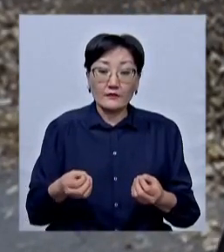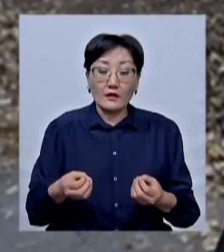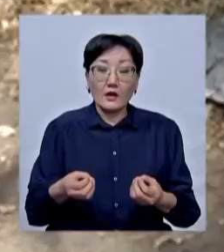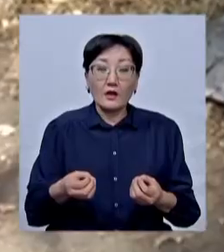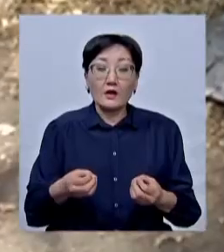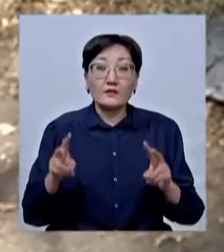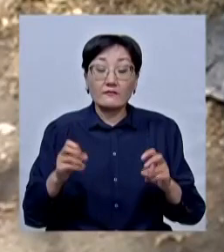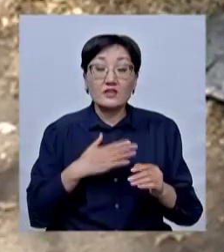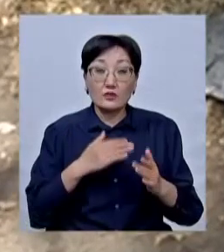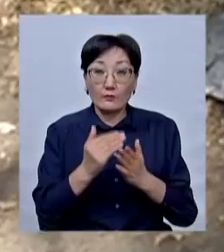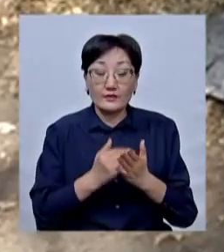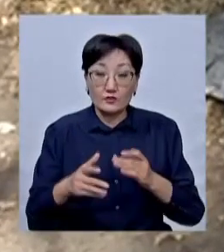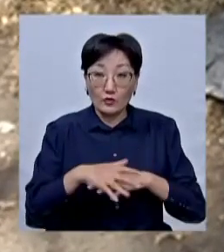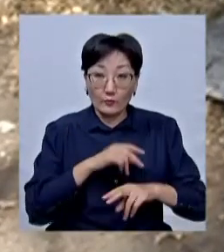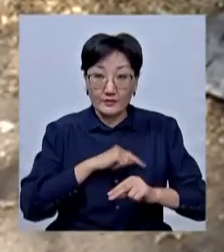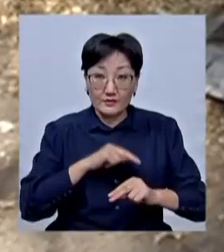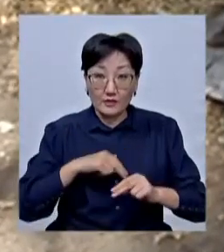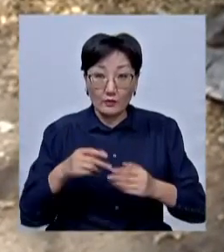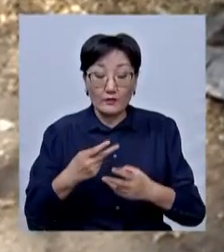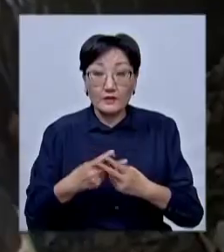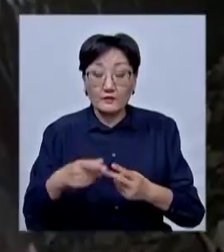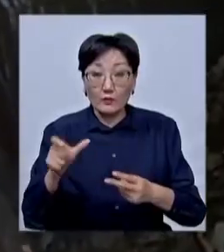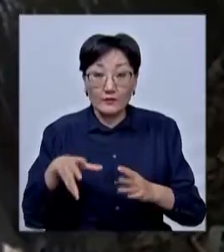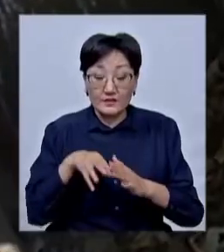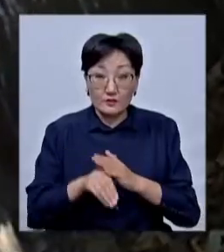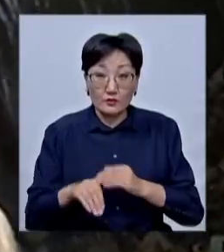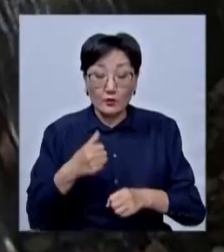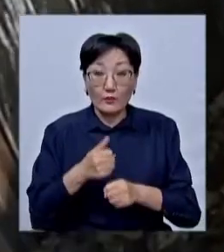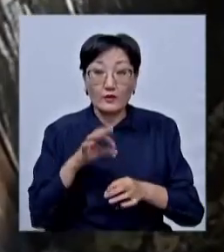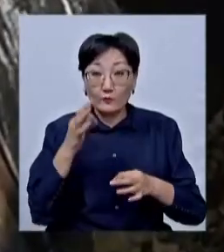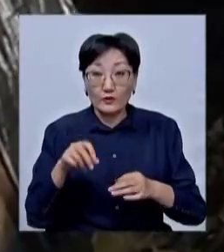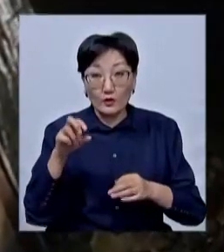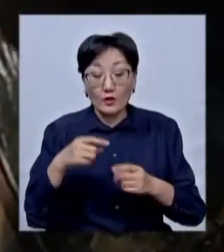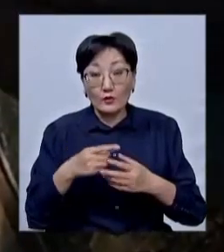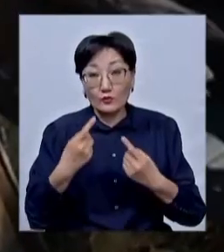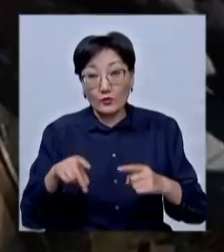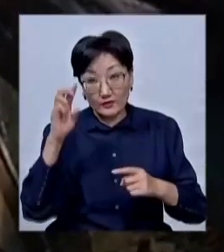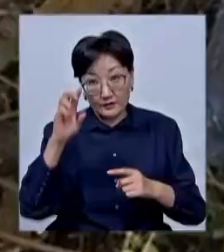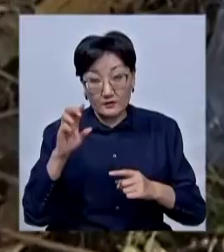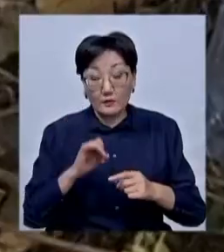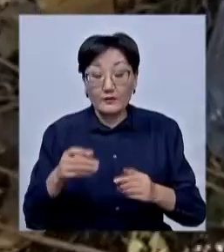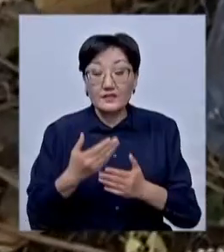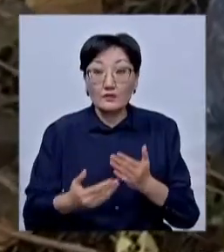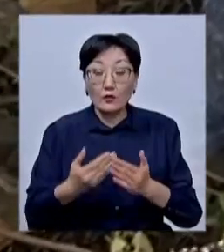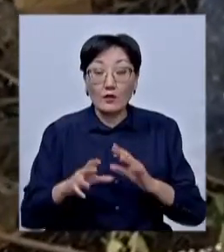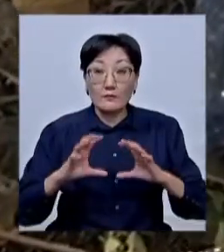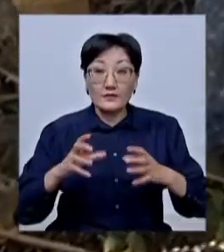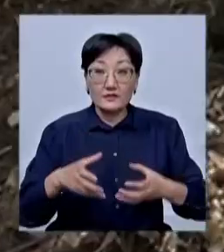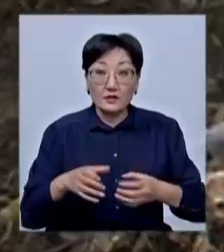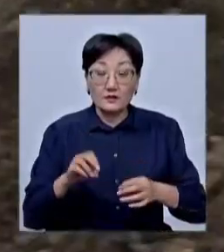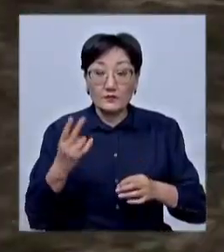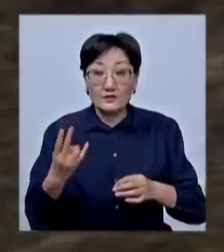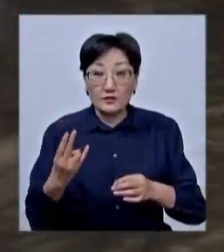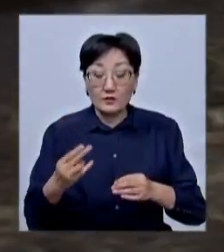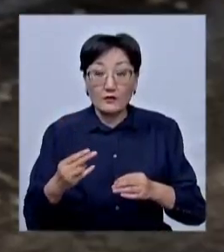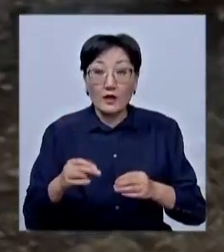программы. Общественные работы для осужденных в Казахстане внедрили на основе опыта других развитых стран, ну и по рекомендациям международных и